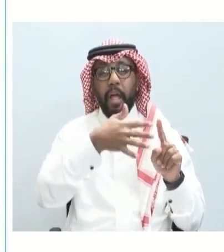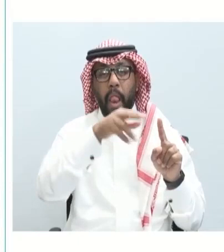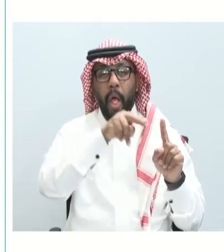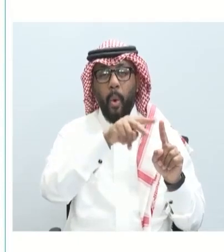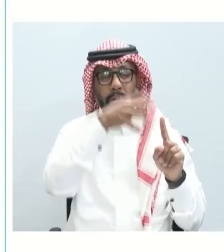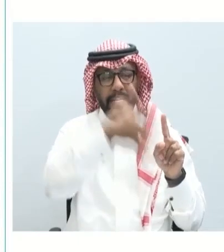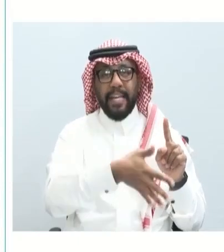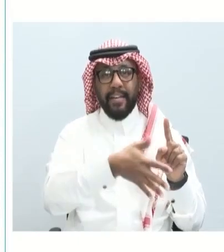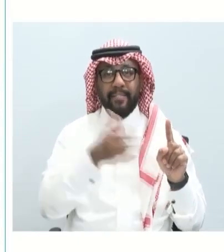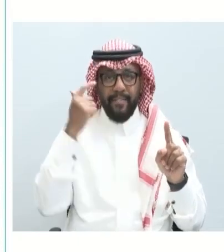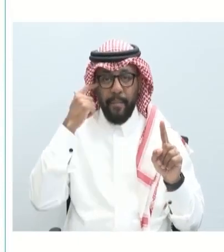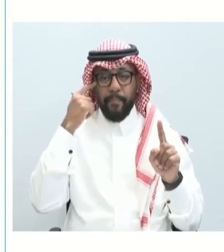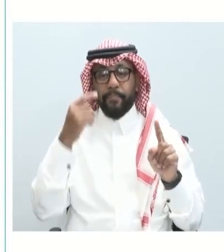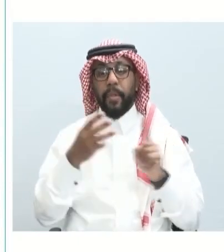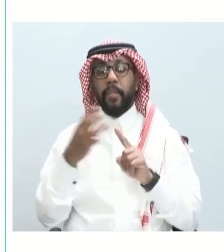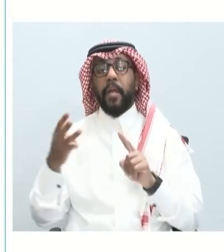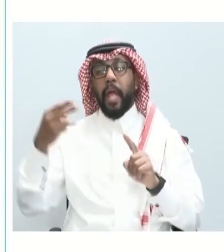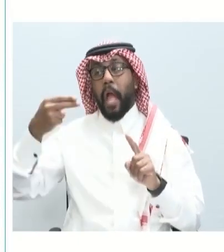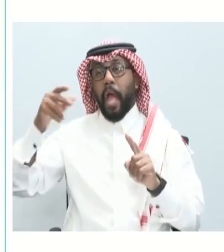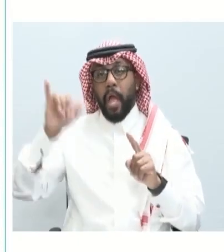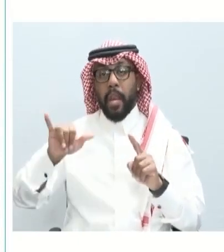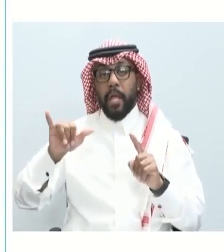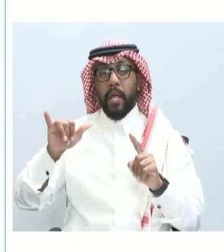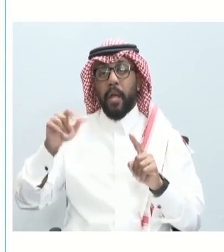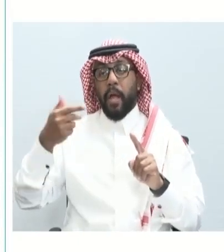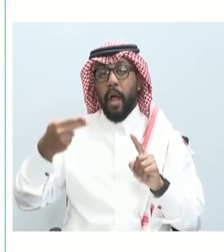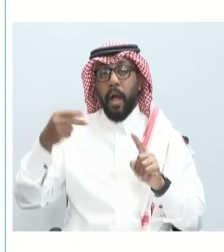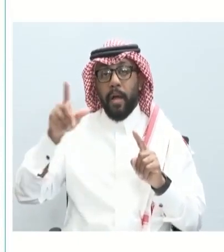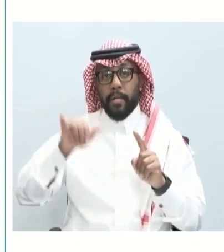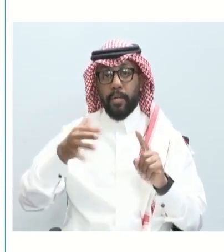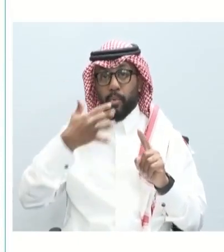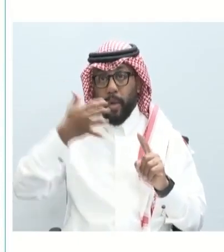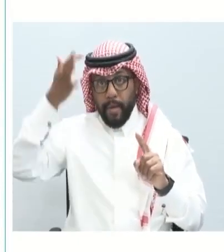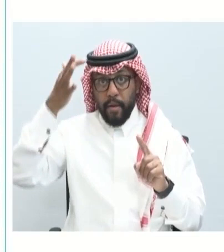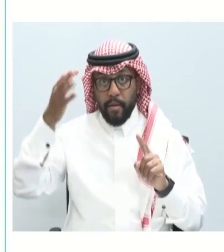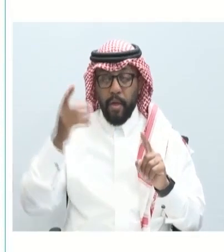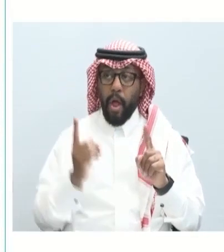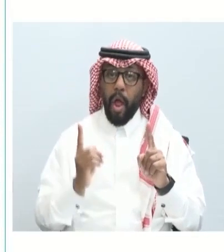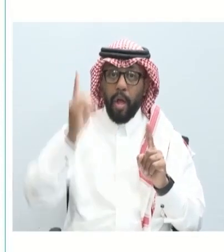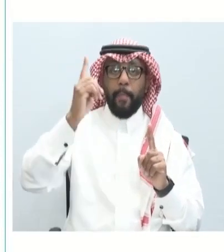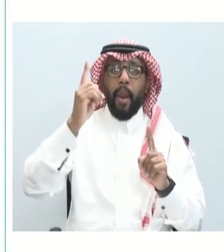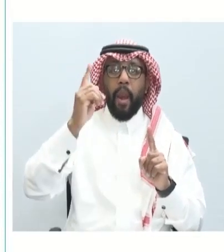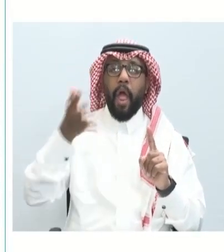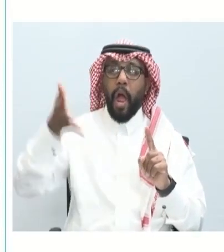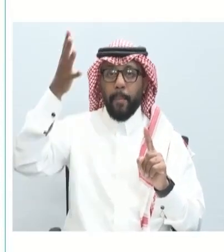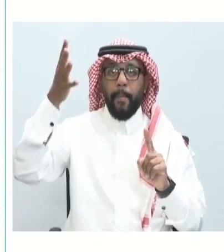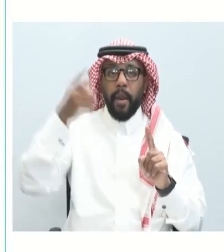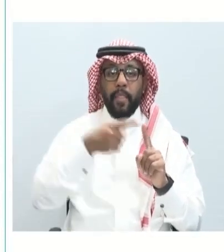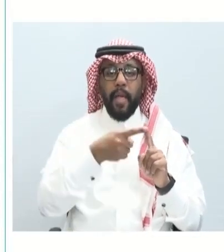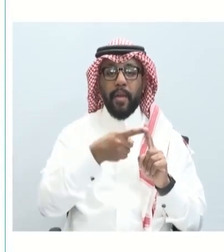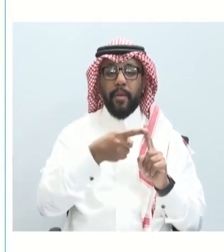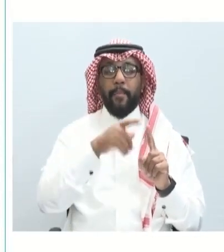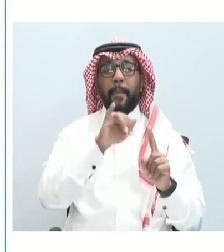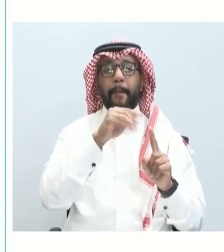احمد اكبر سنا من علي محمد اكبر سنا من احمد